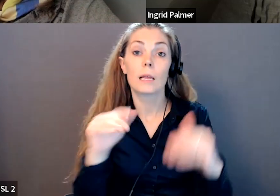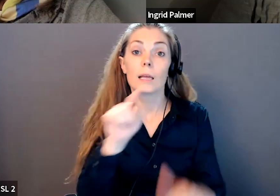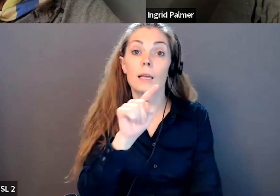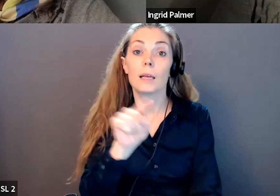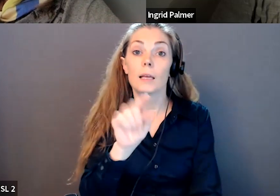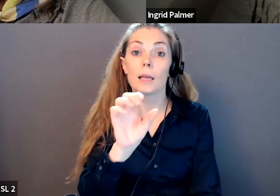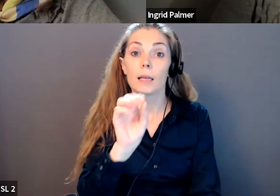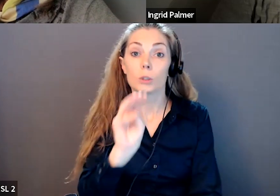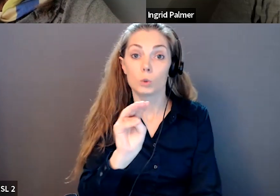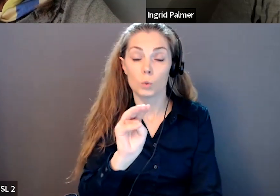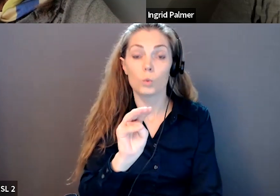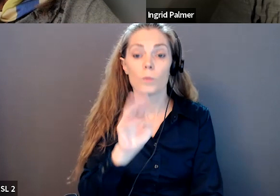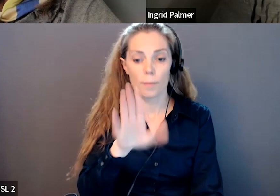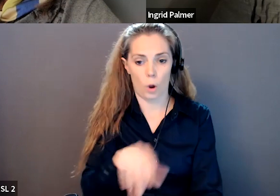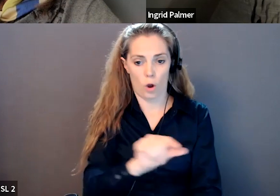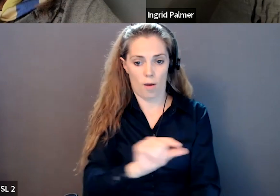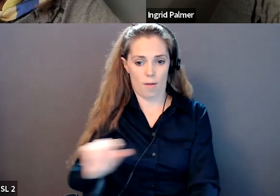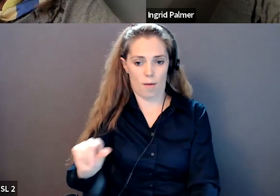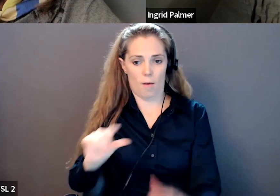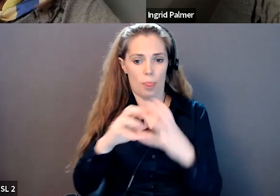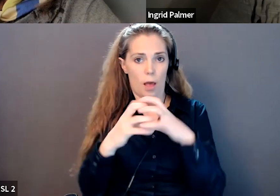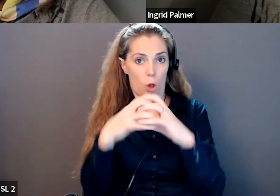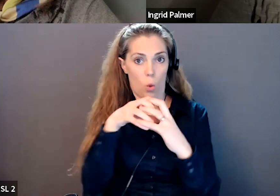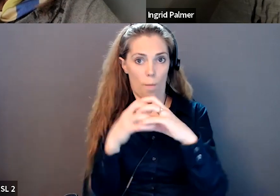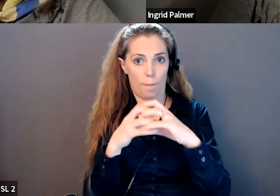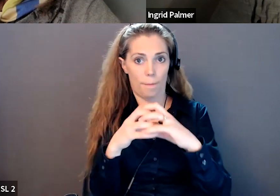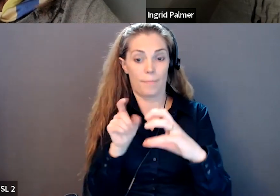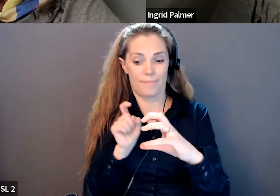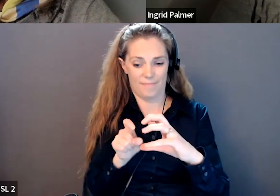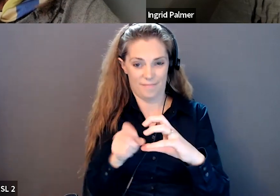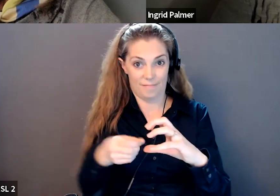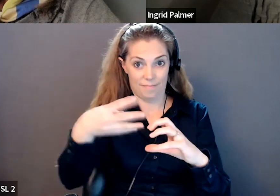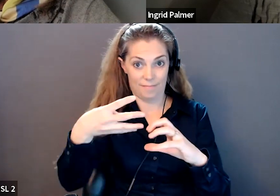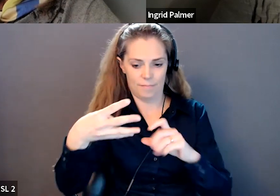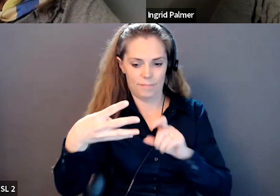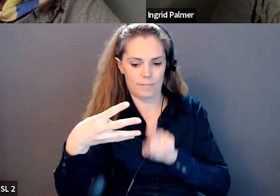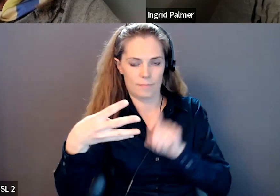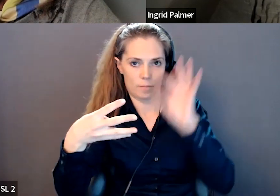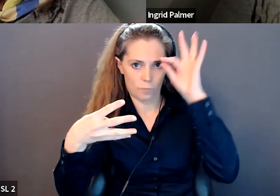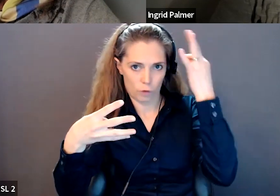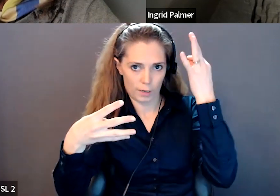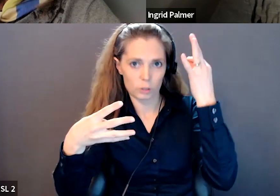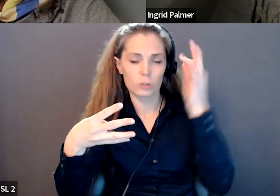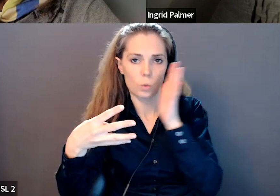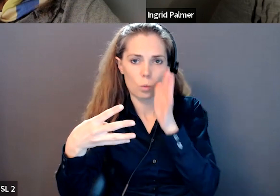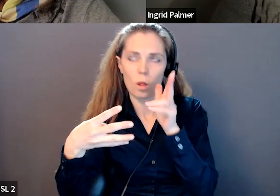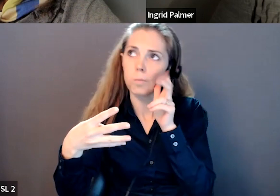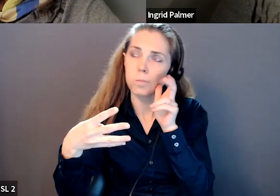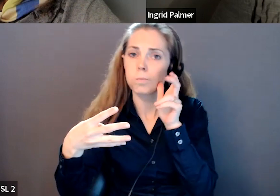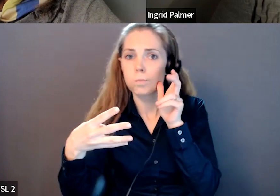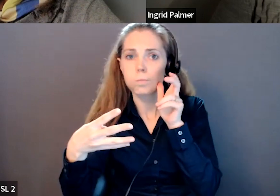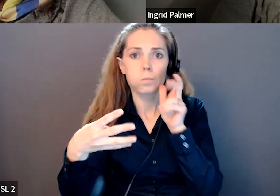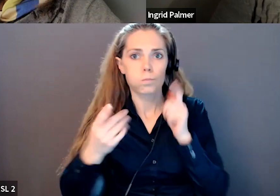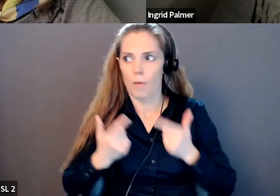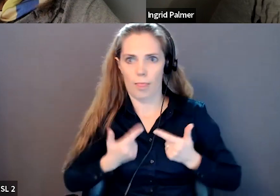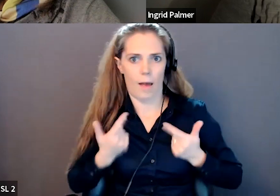langue français en cliquant sur l'icône Interprétation au bas de votre